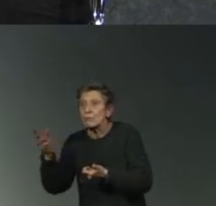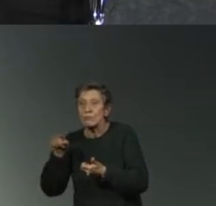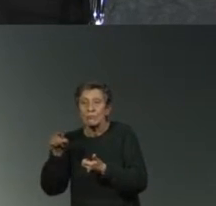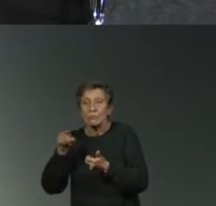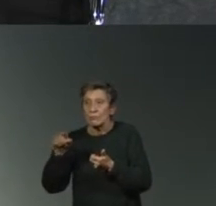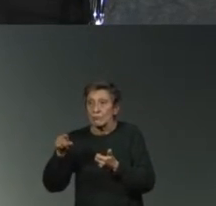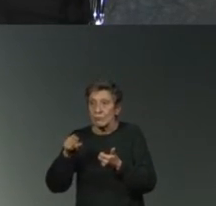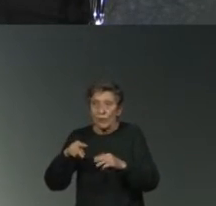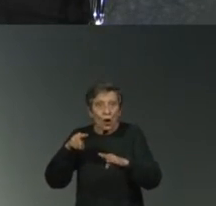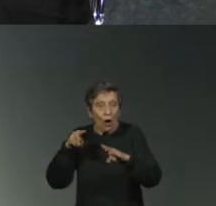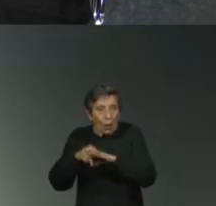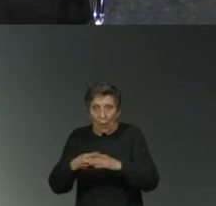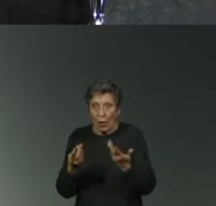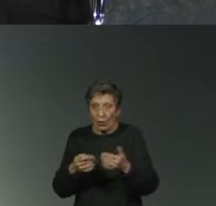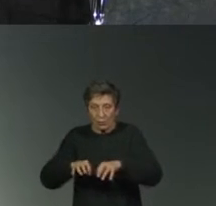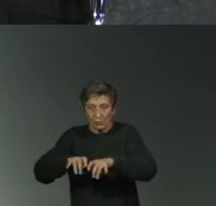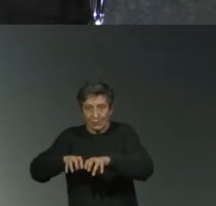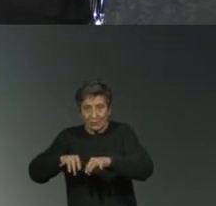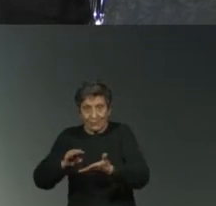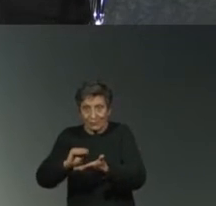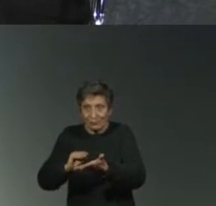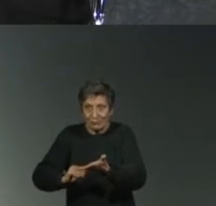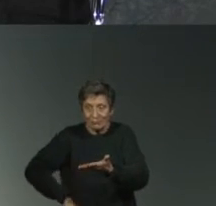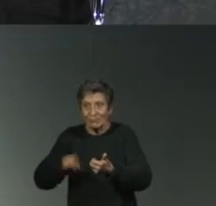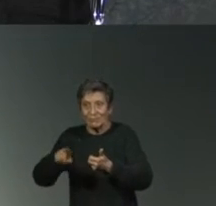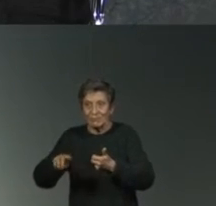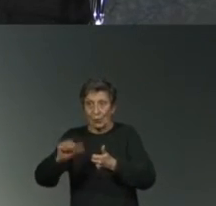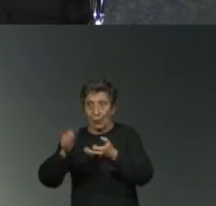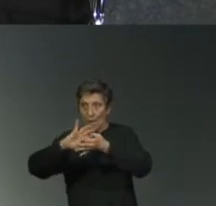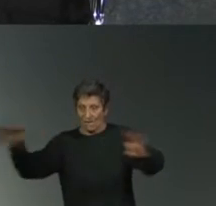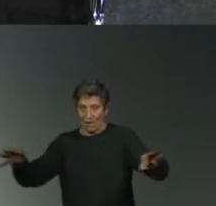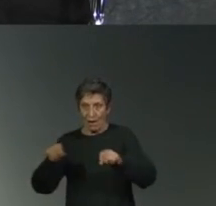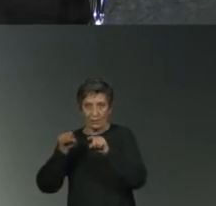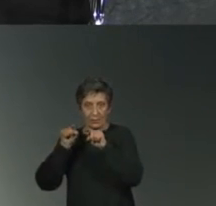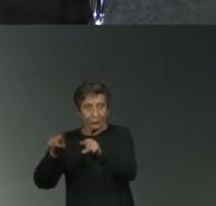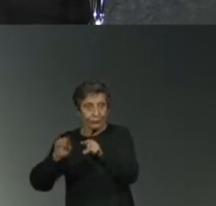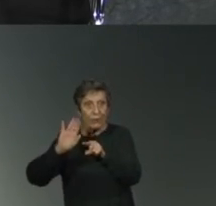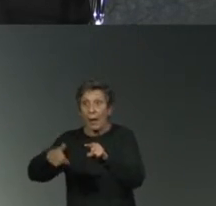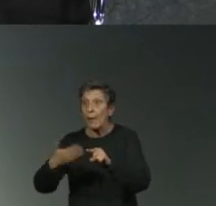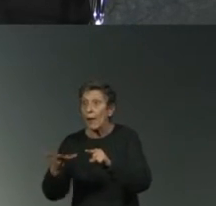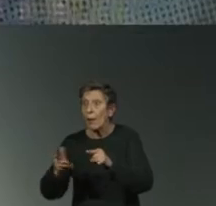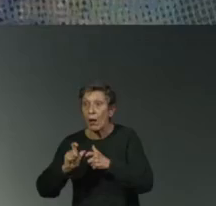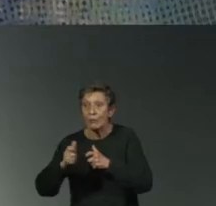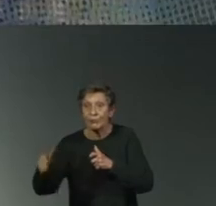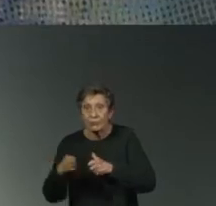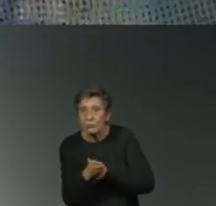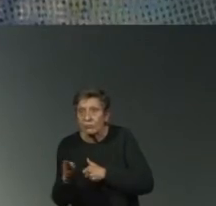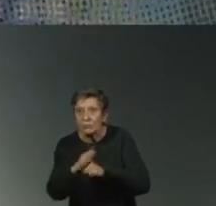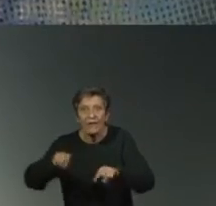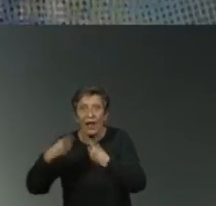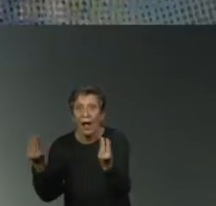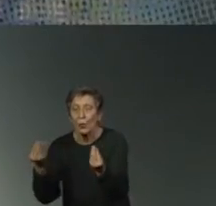le robinet et commence le livre et pose une première phrase sans du tout savoir où ils vont, mais